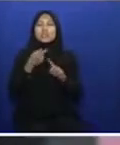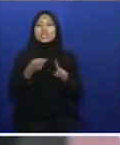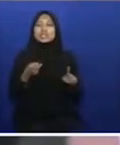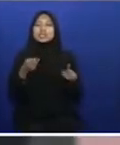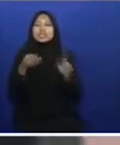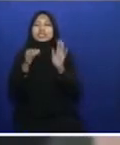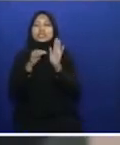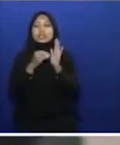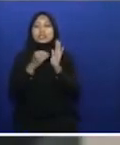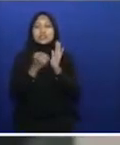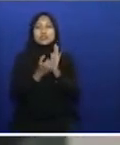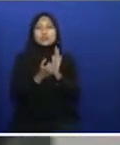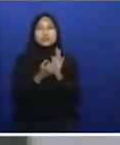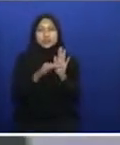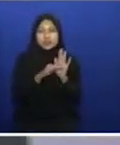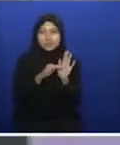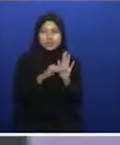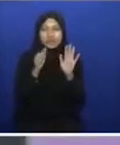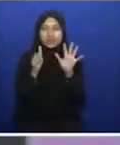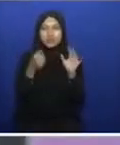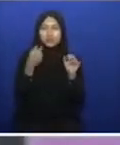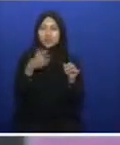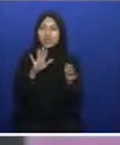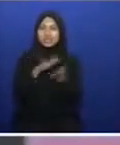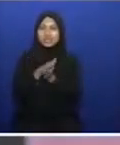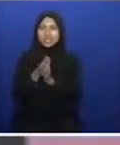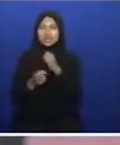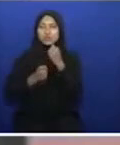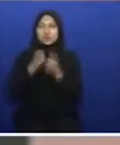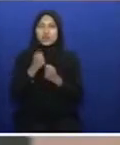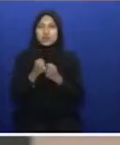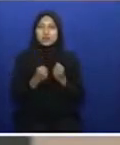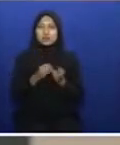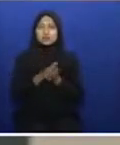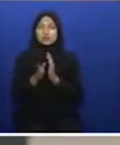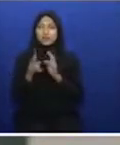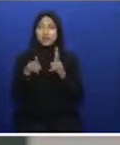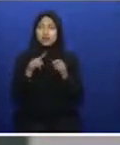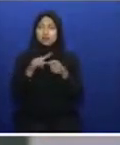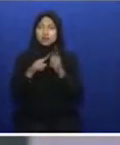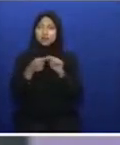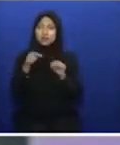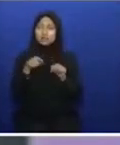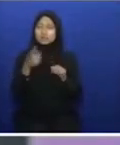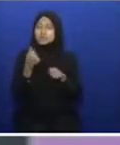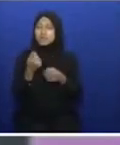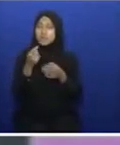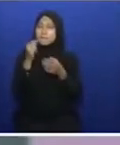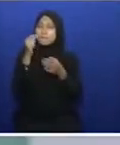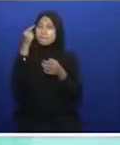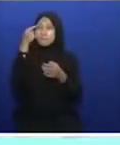udah jadi pengusaha. Jadi gak apa-apa. Kalian sambil belajar pengusaha, gak apa-apa. Cari duit itu di mana